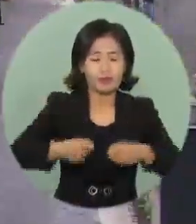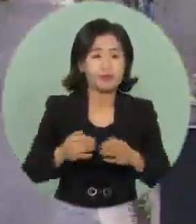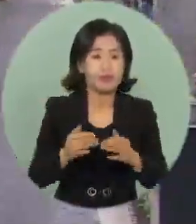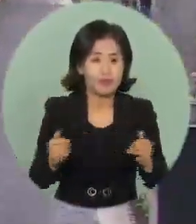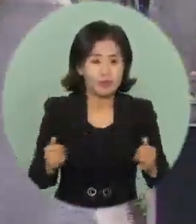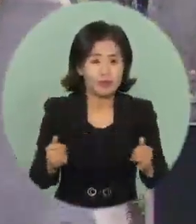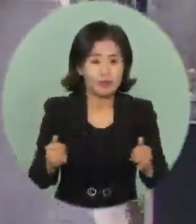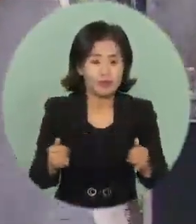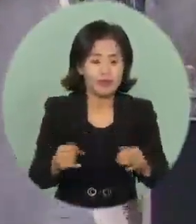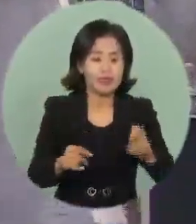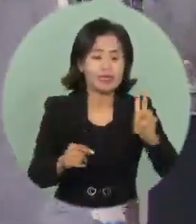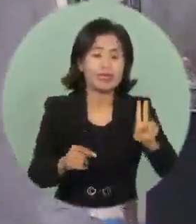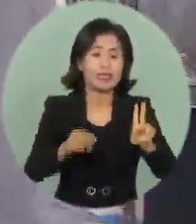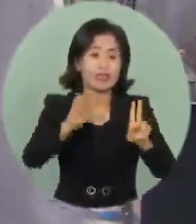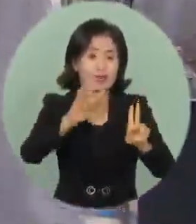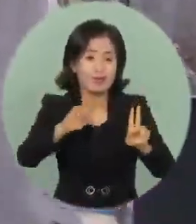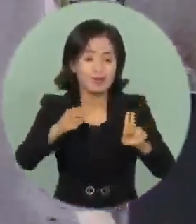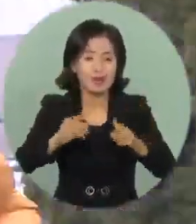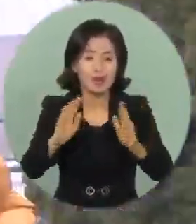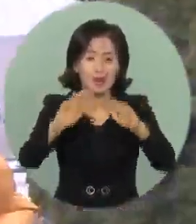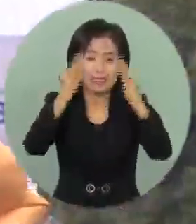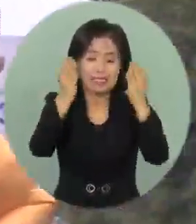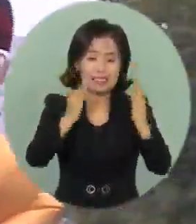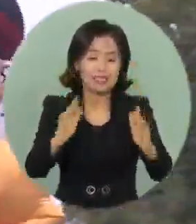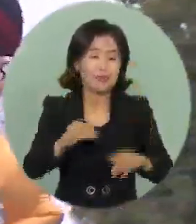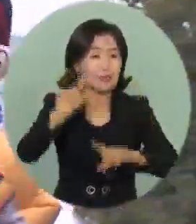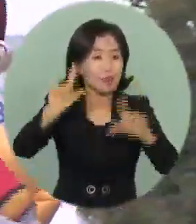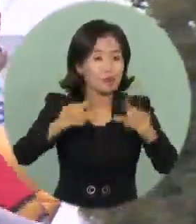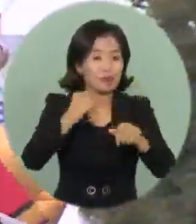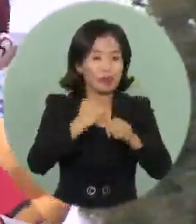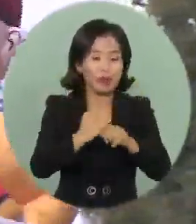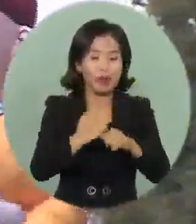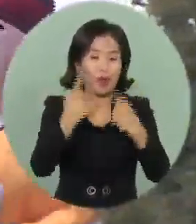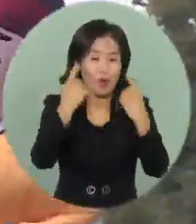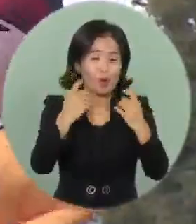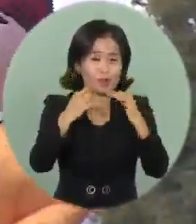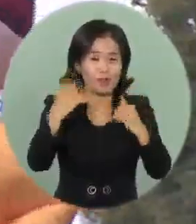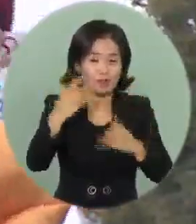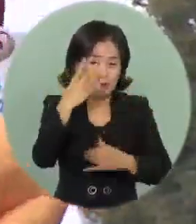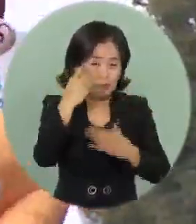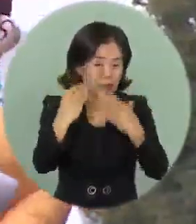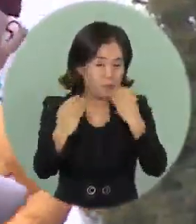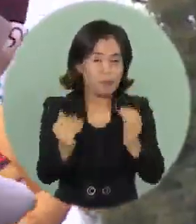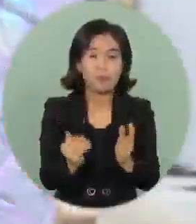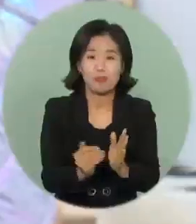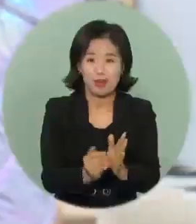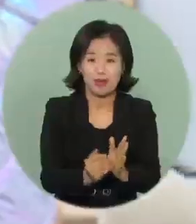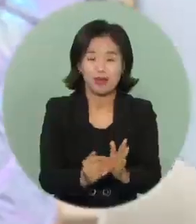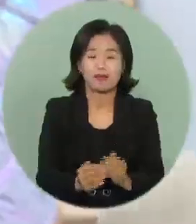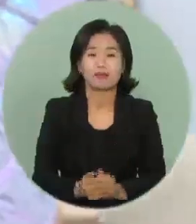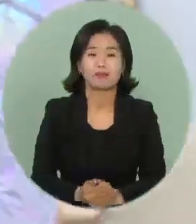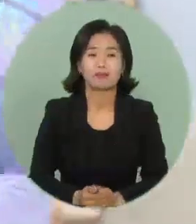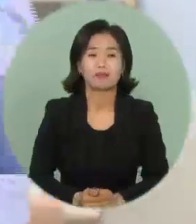사람들과 2m가 넘는 높이의 인형이 어우러진 퍼레이드가 관광객들의 눈길을 사로잡습니다.